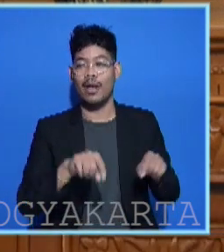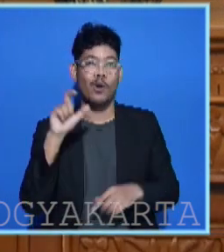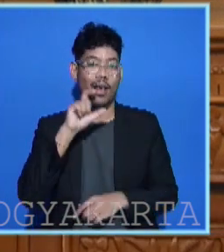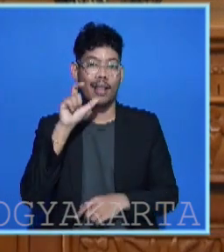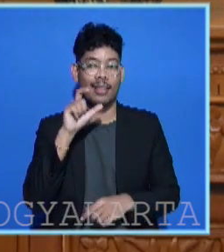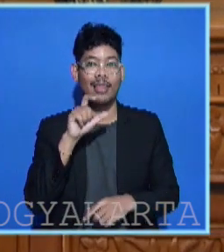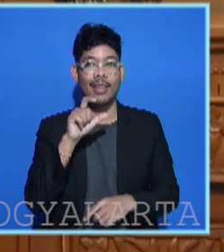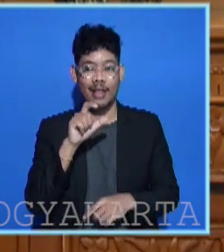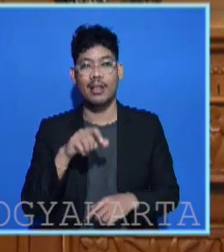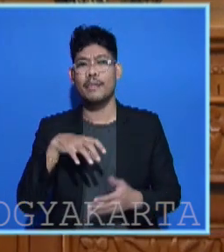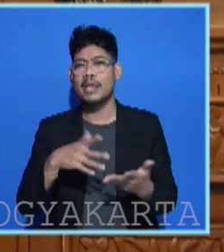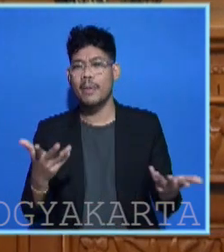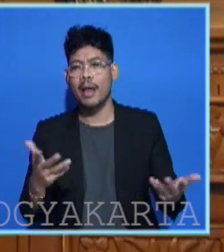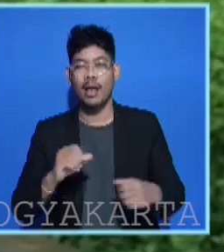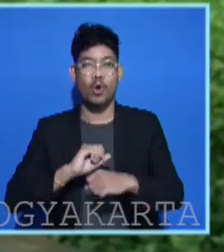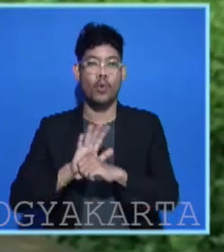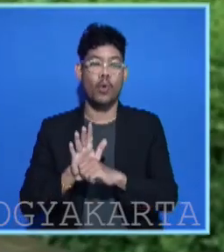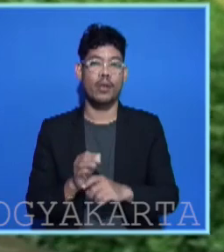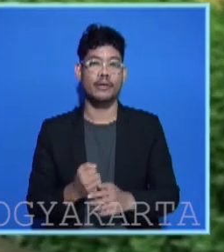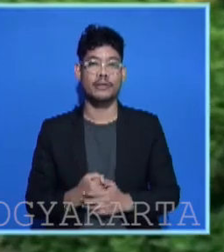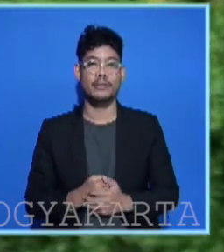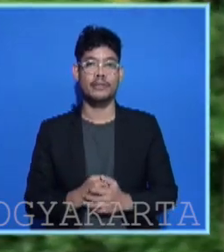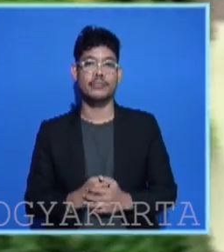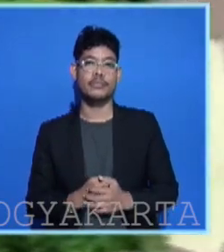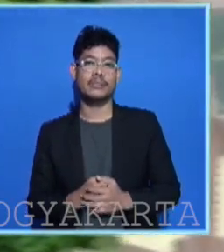Kalibawang Kabupaten Kulon Progo